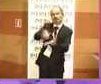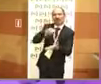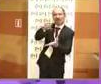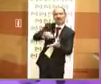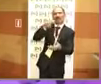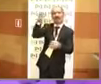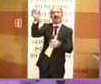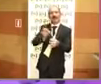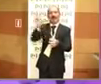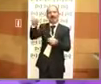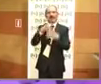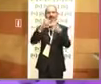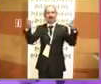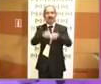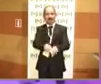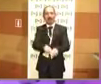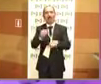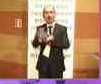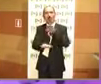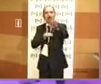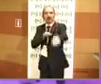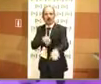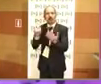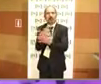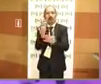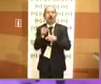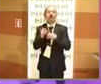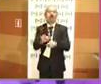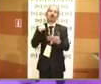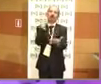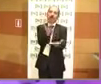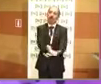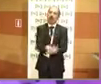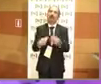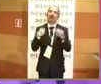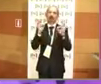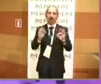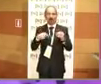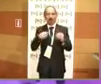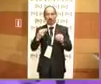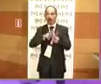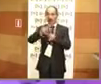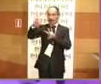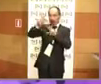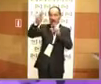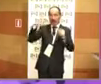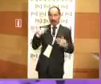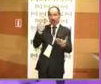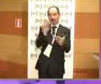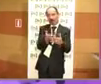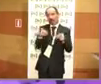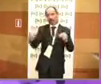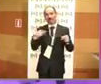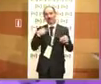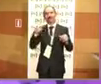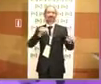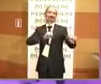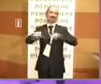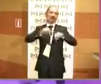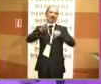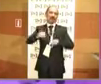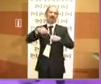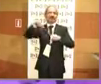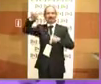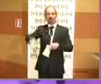aziende, con un passo nuovo, proponendo con un grande appuntamento nazionale alle classi dirigenti del Sud